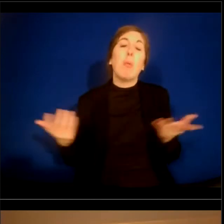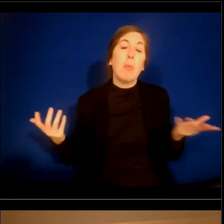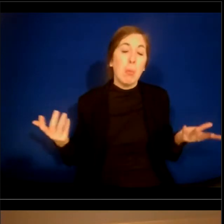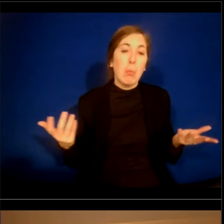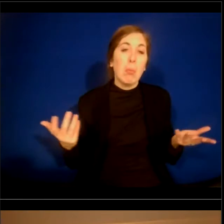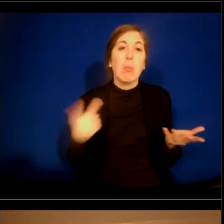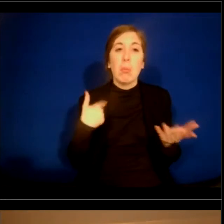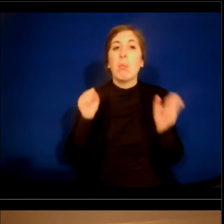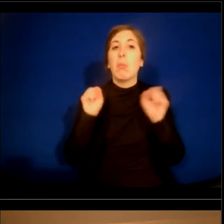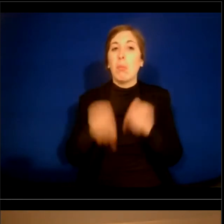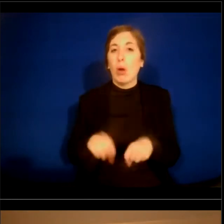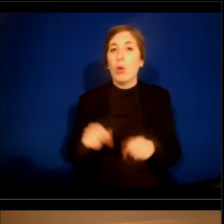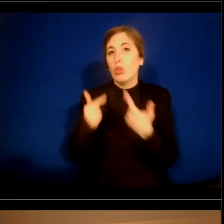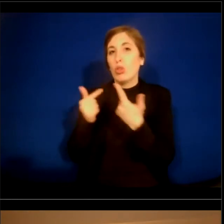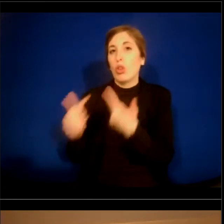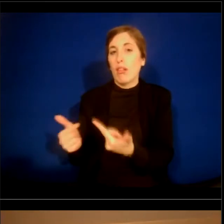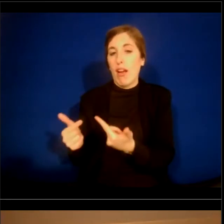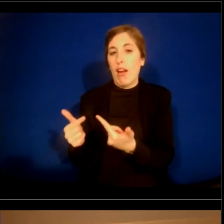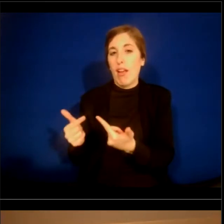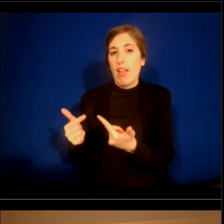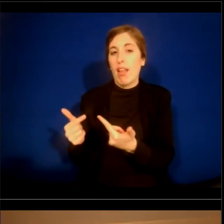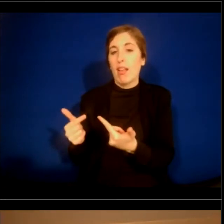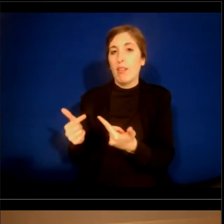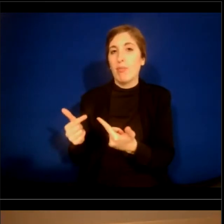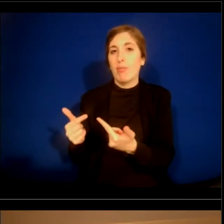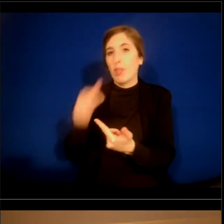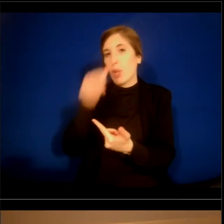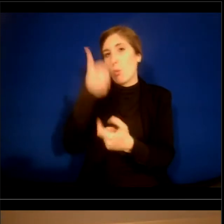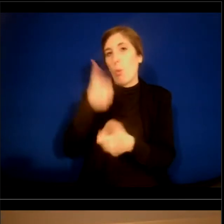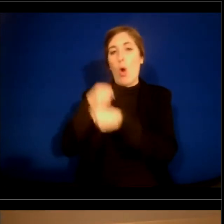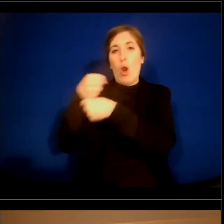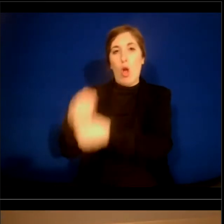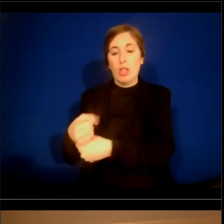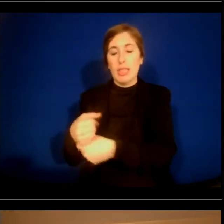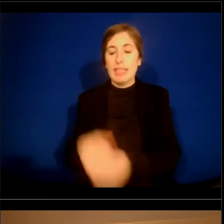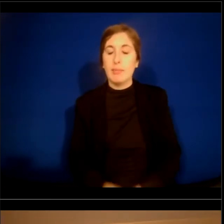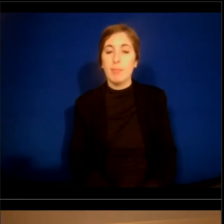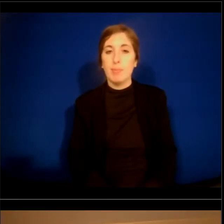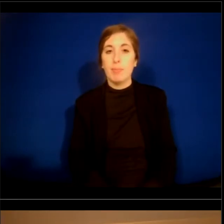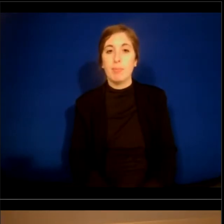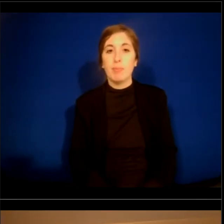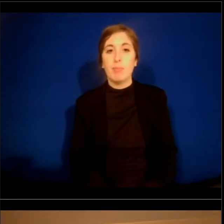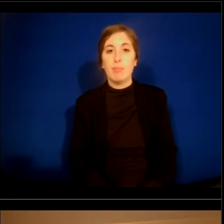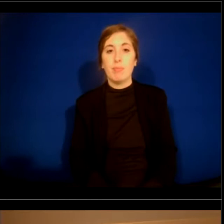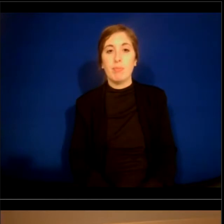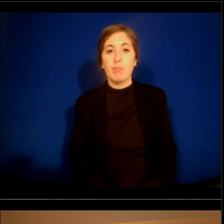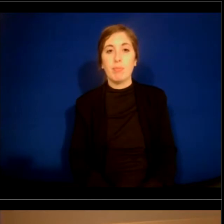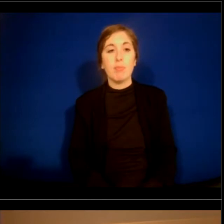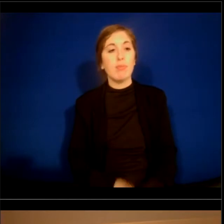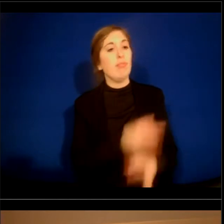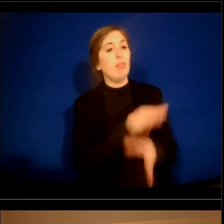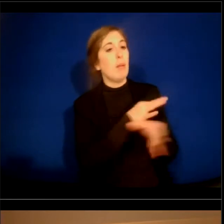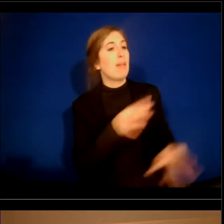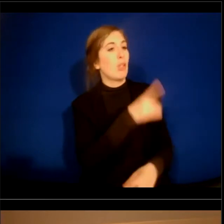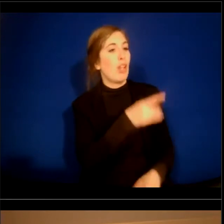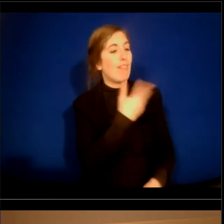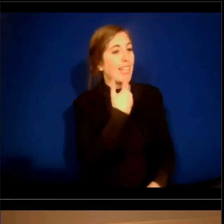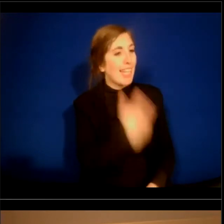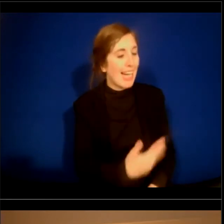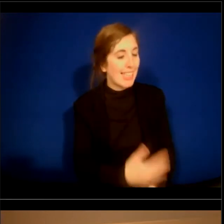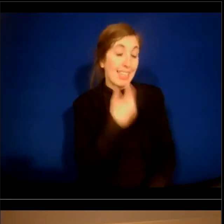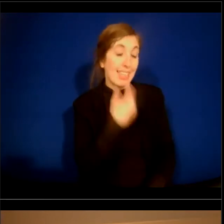posso darti già il ruolo di presentatore. Perfetto Davide, grazie,